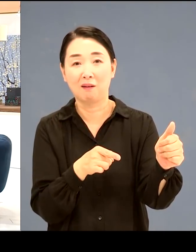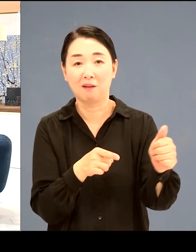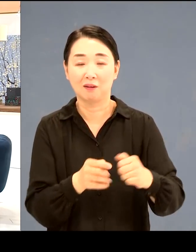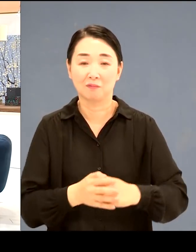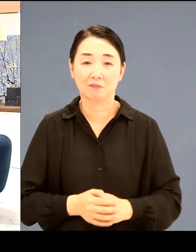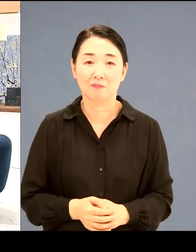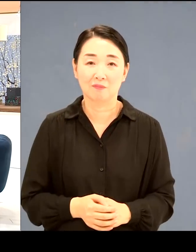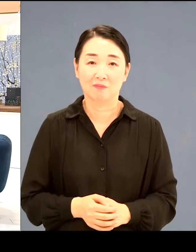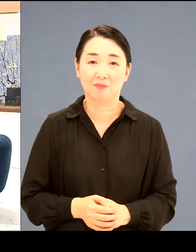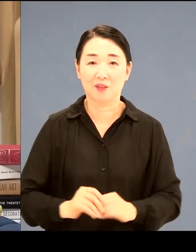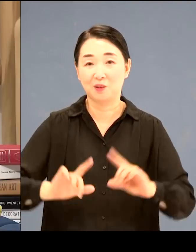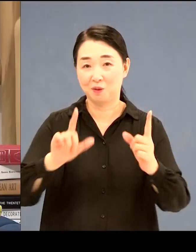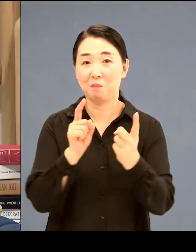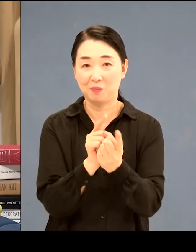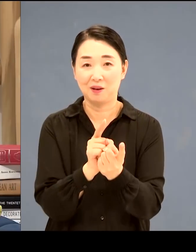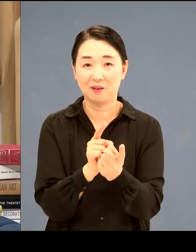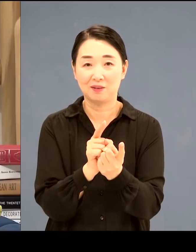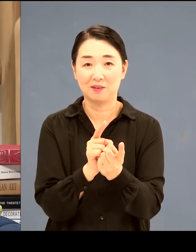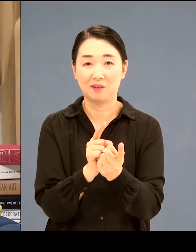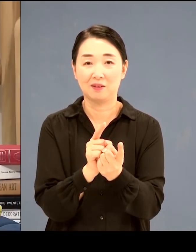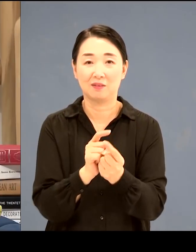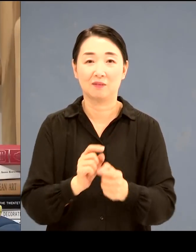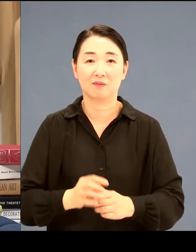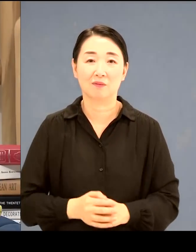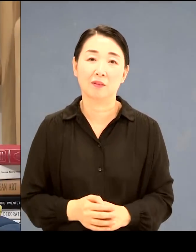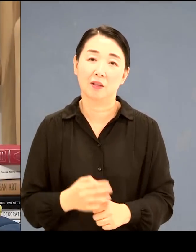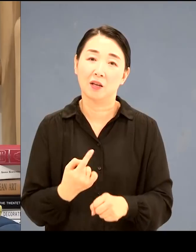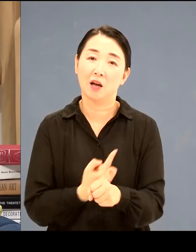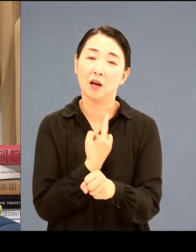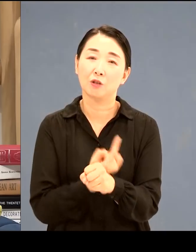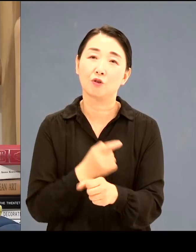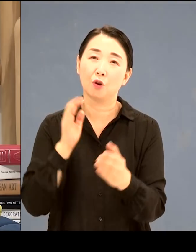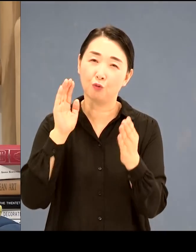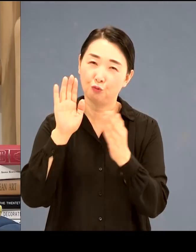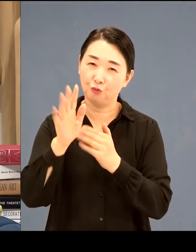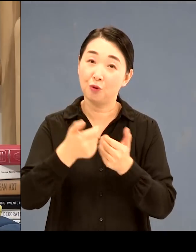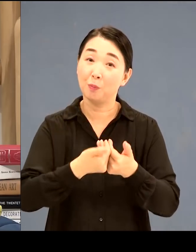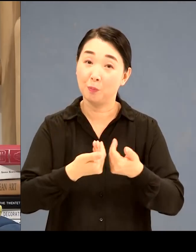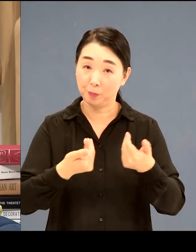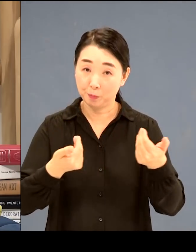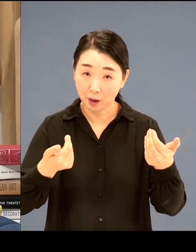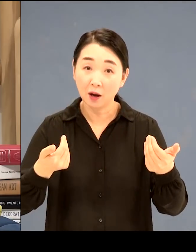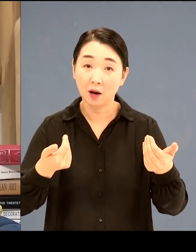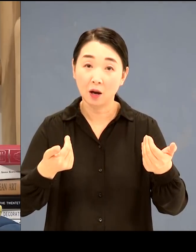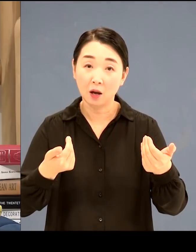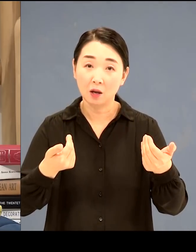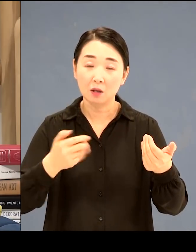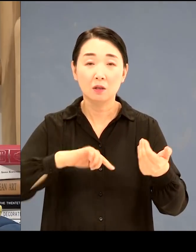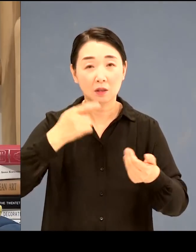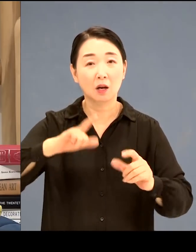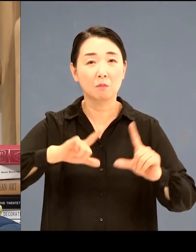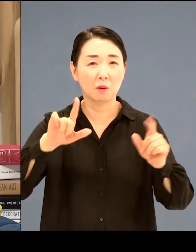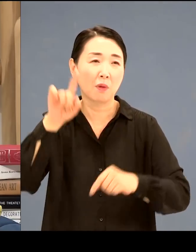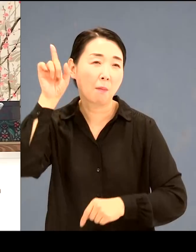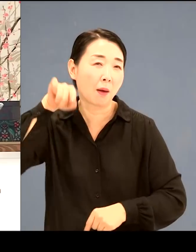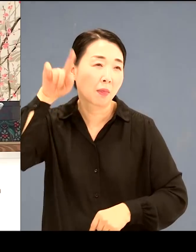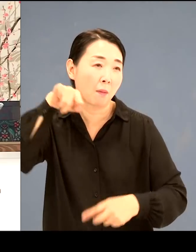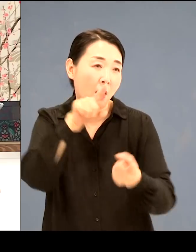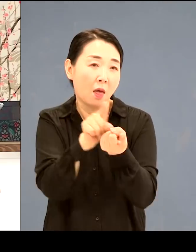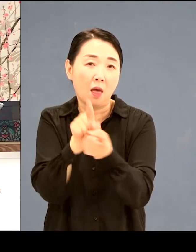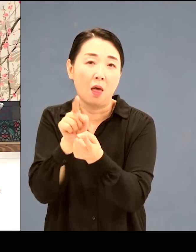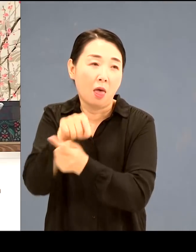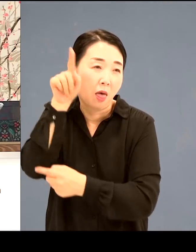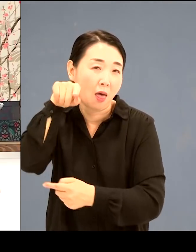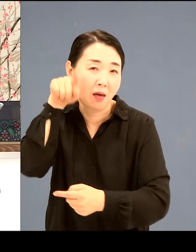그날 만나서 네. 1시간 있다가 헤어졌거든요. 네네. 그러고서 그 다음 날부터 매일 만났어요.